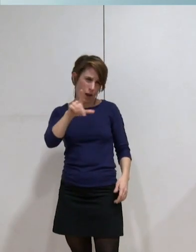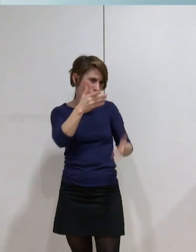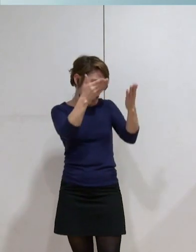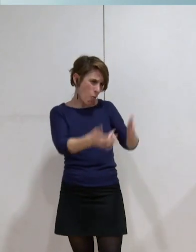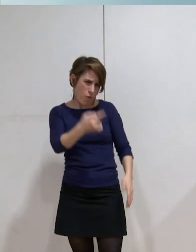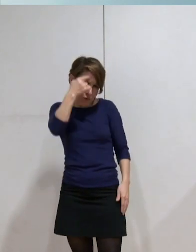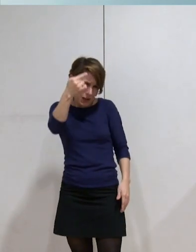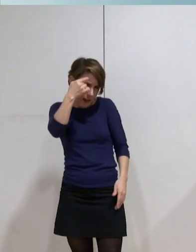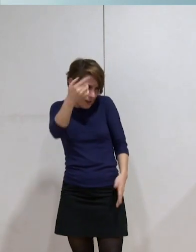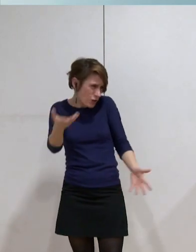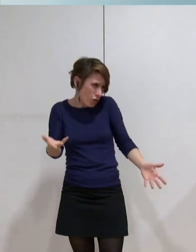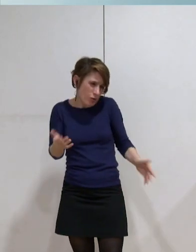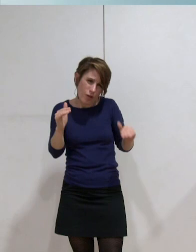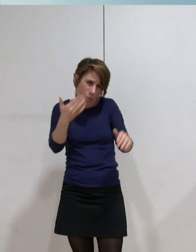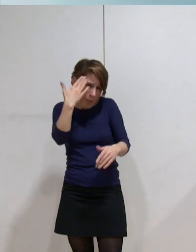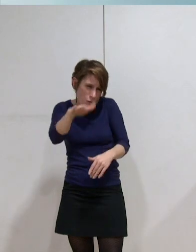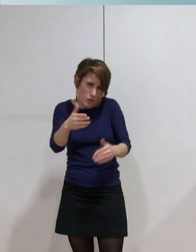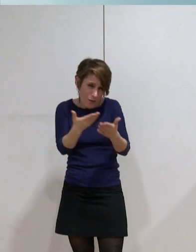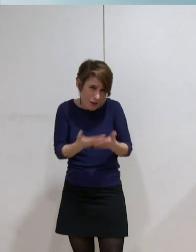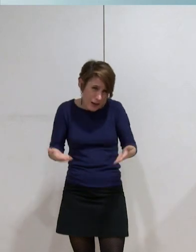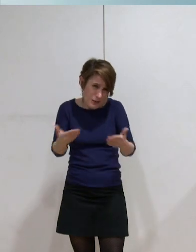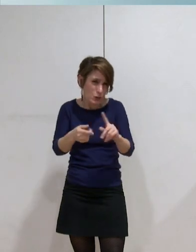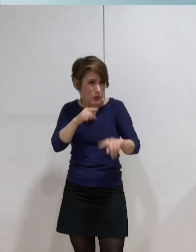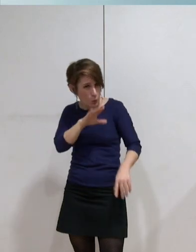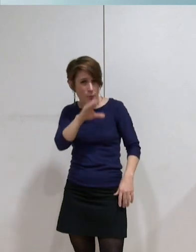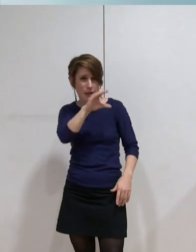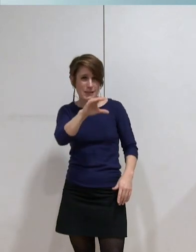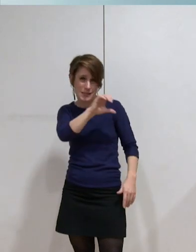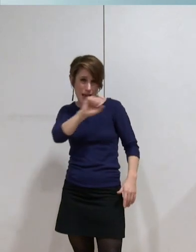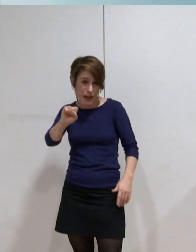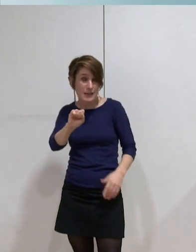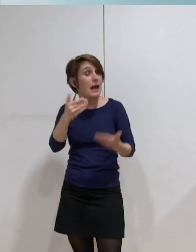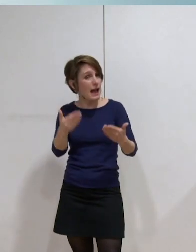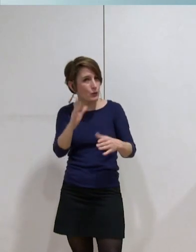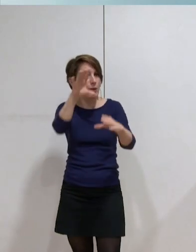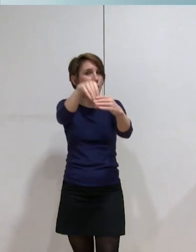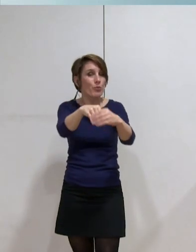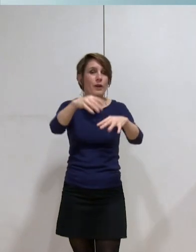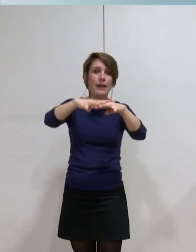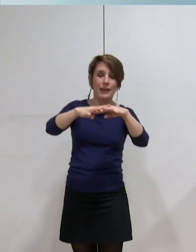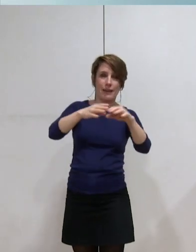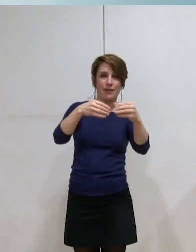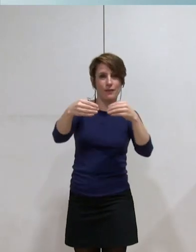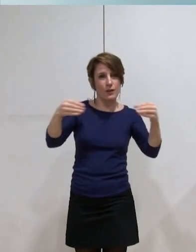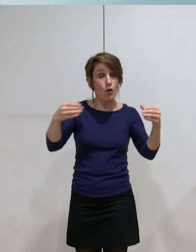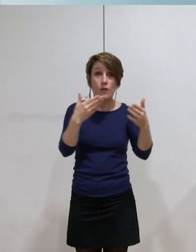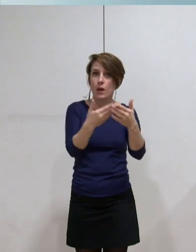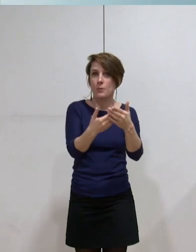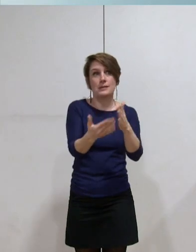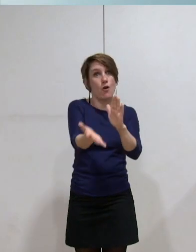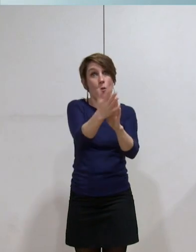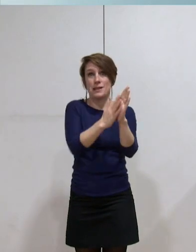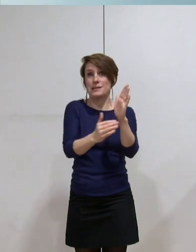CCS et de sa situation géographique c'est un élément et un événement extrêmement symbolique pour le quartier de